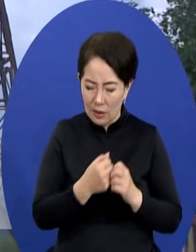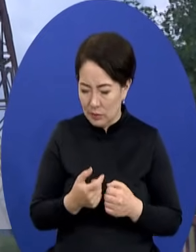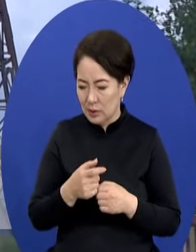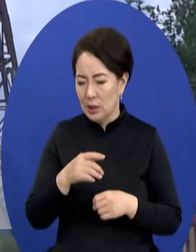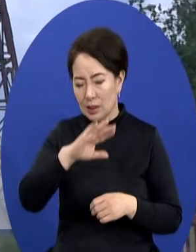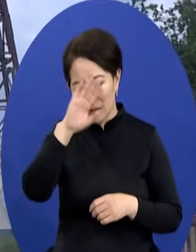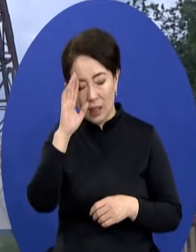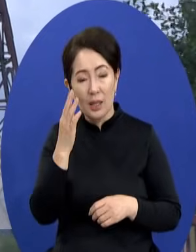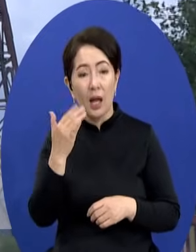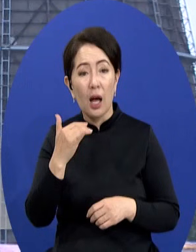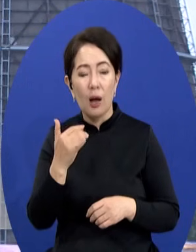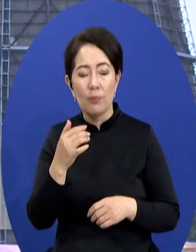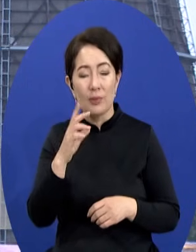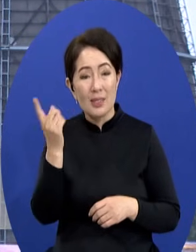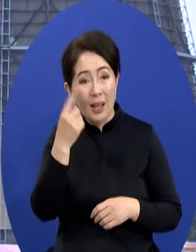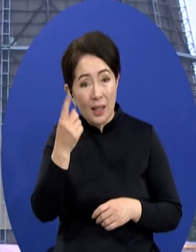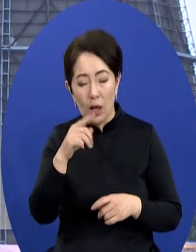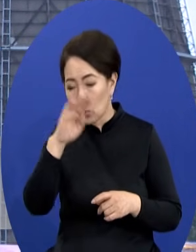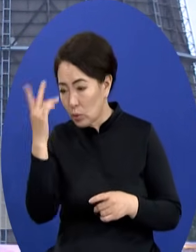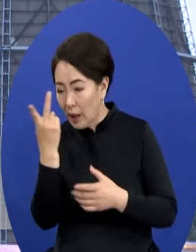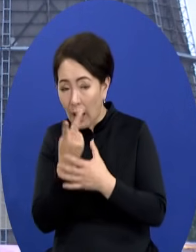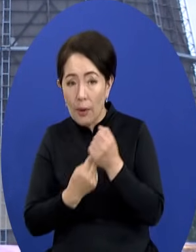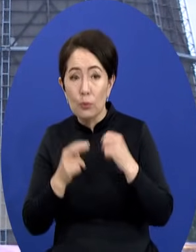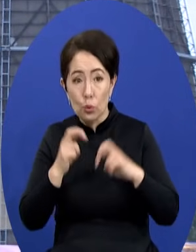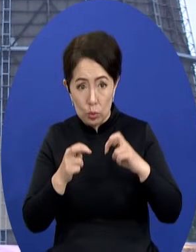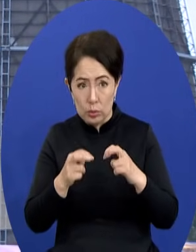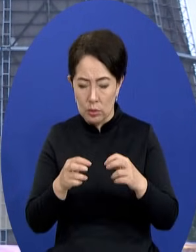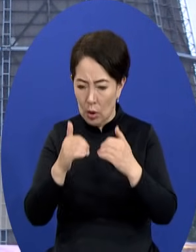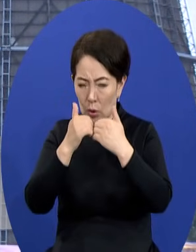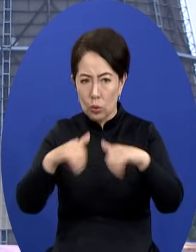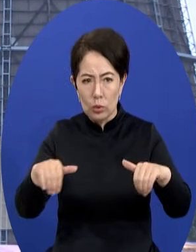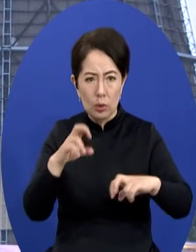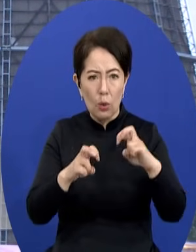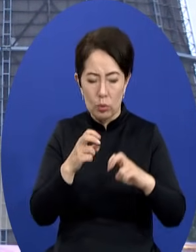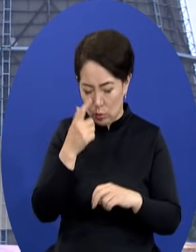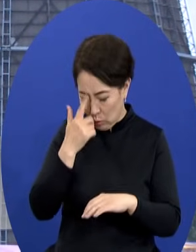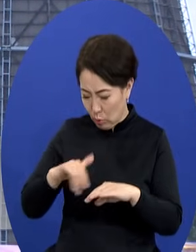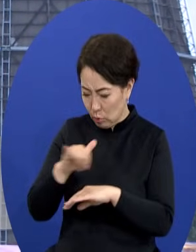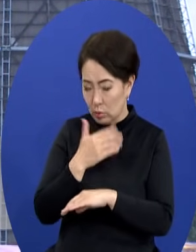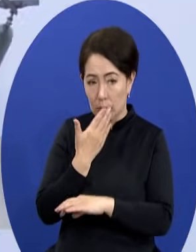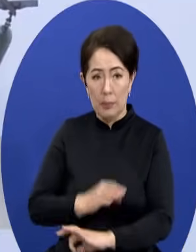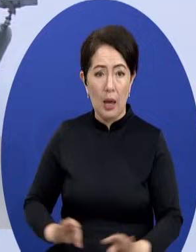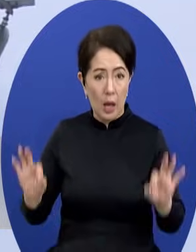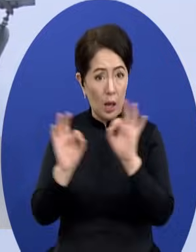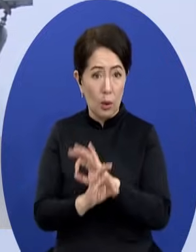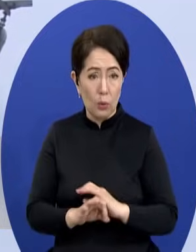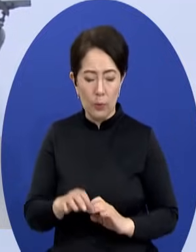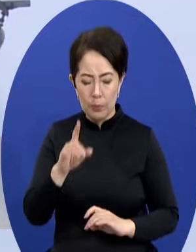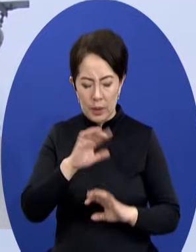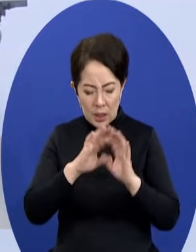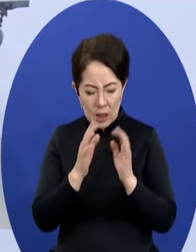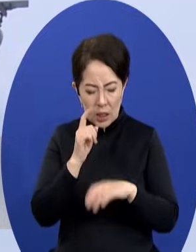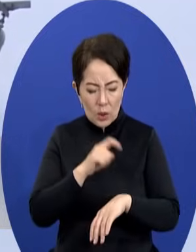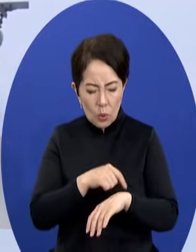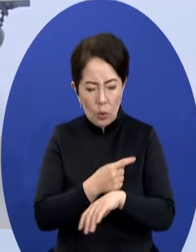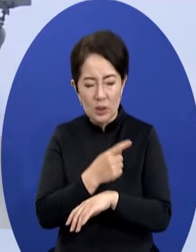хугацаанд хосолж үйлдвэрлэдэг. Өөрөөр хэлбэл цахилгаан дулааныг тусдаа үйлдвэрлэдэг станц манай улсад одоогоор байхгүй гэсэн үг. Нэг хугацаанд